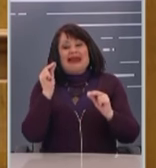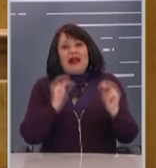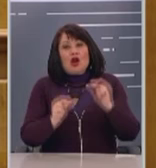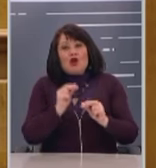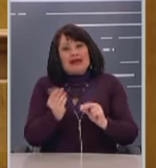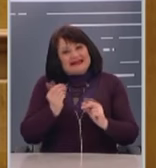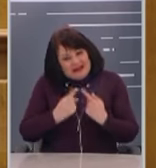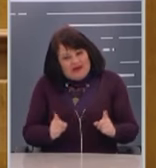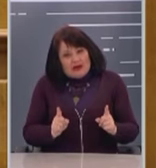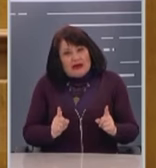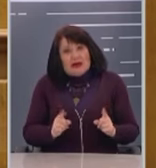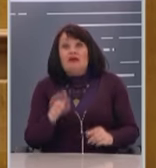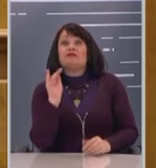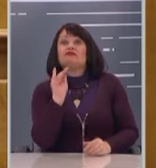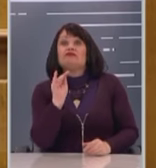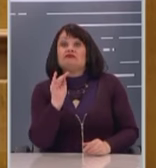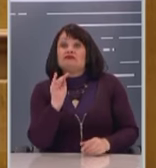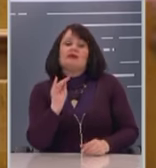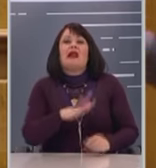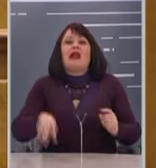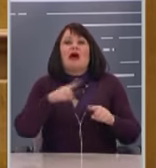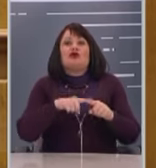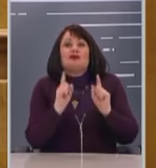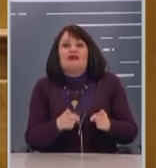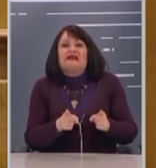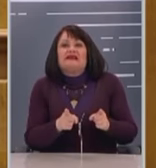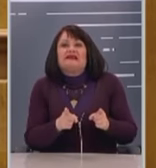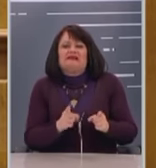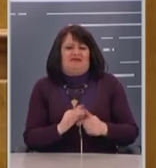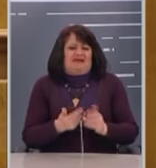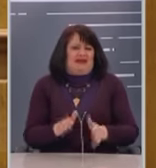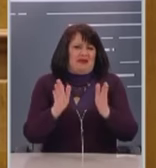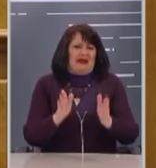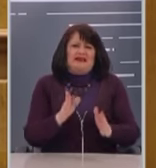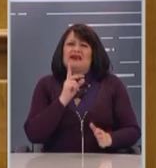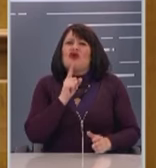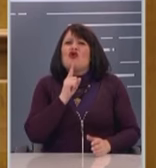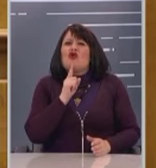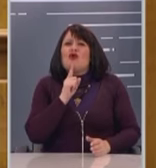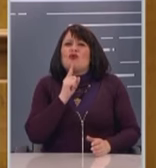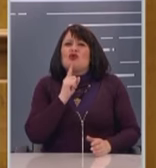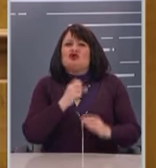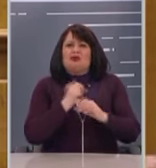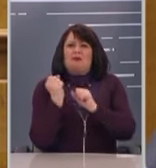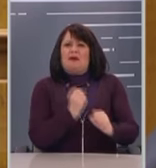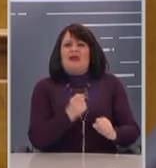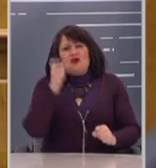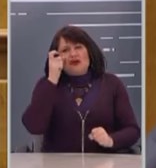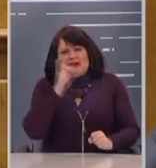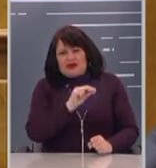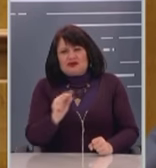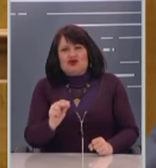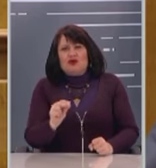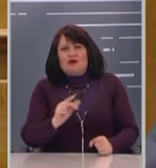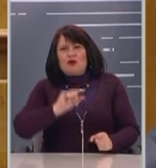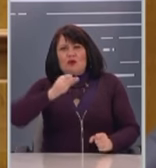λαού. Δεν είπαμε δεν πειράζει, αρκεί να καθίσουμε στις καρέκλες μας, όπως κάνατε και η κυβέρνηση Παπαδρέου και η κυβέρνηση Σαμαρά, στο πρώτο